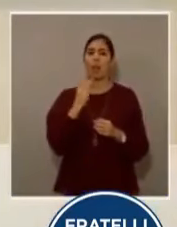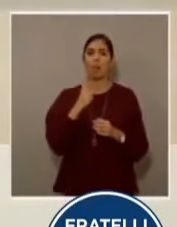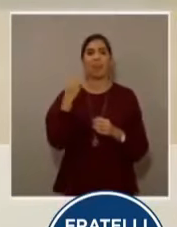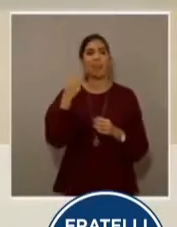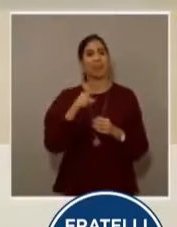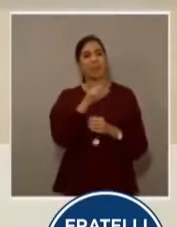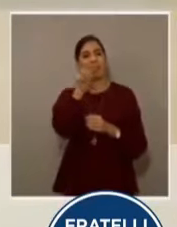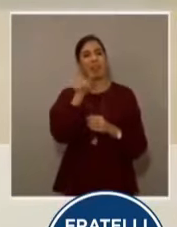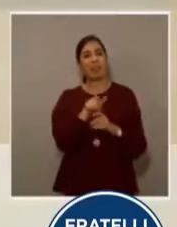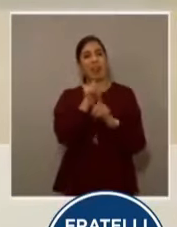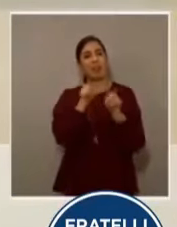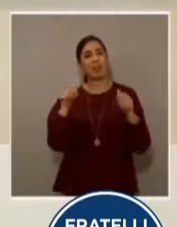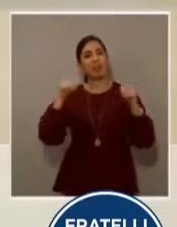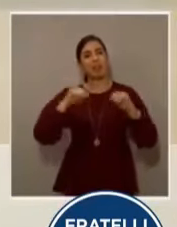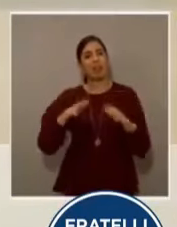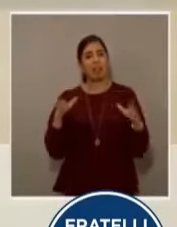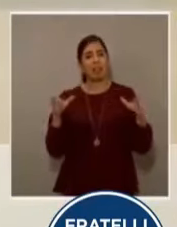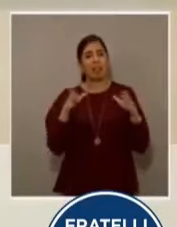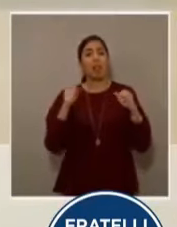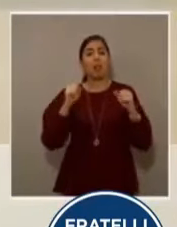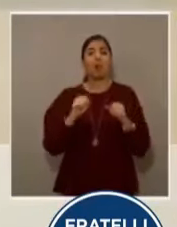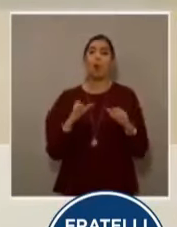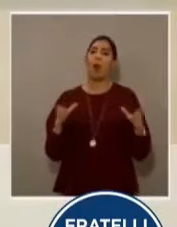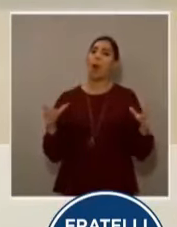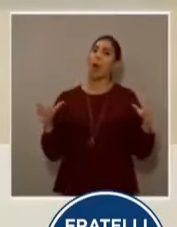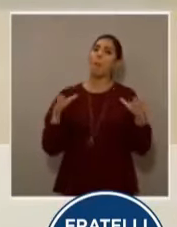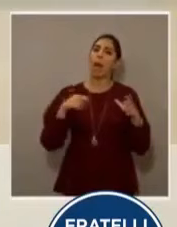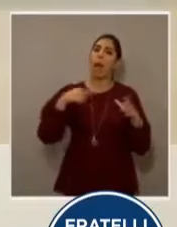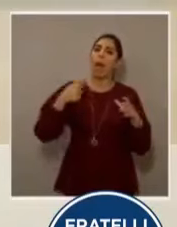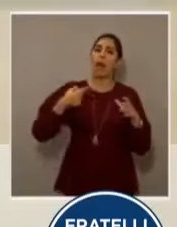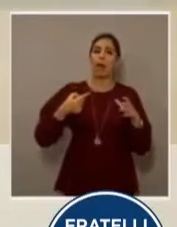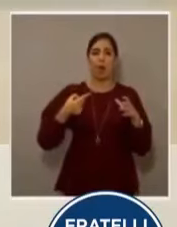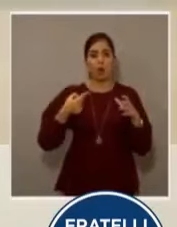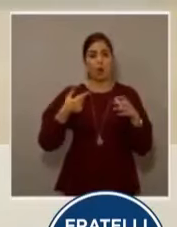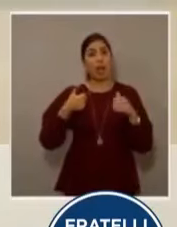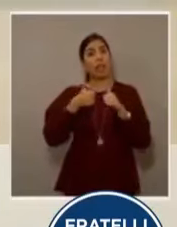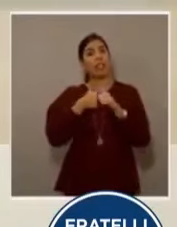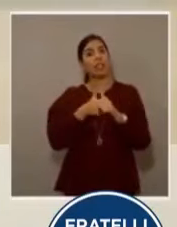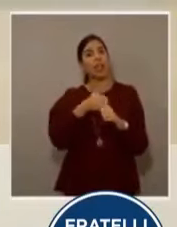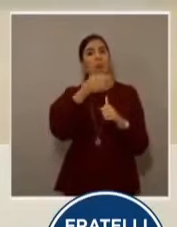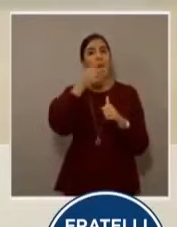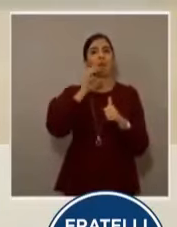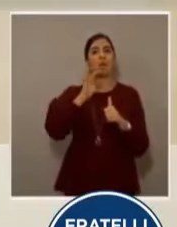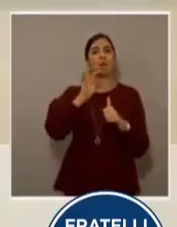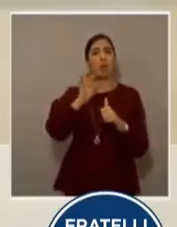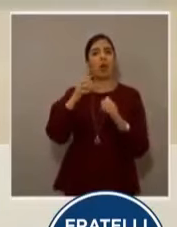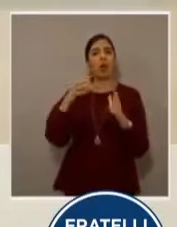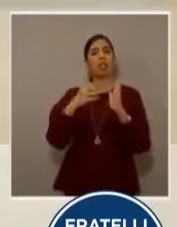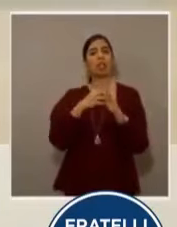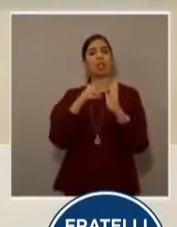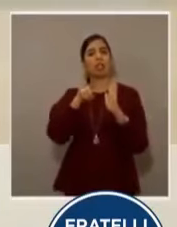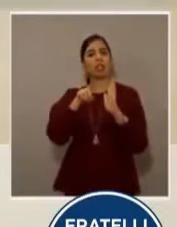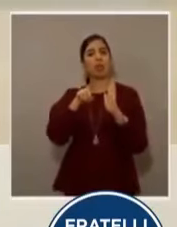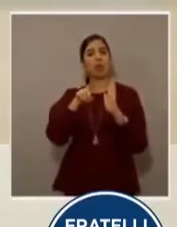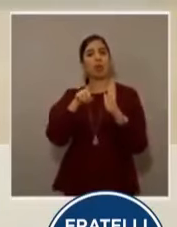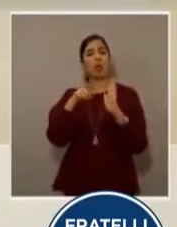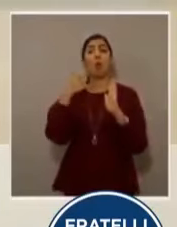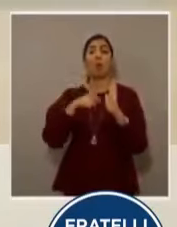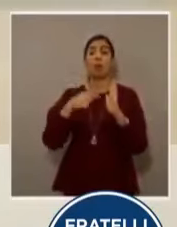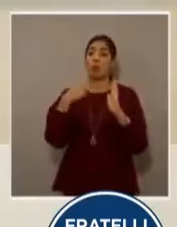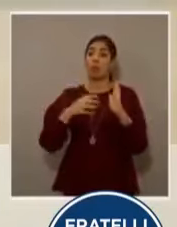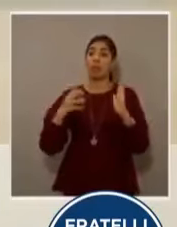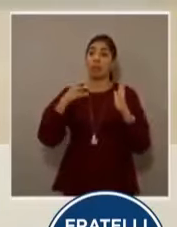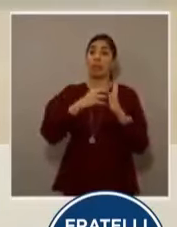comunità possa ritrovarsi intorno a questo simbolo, che è il simbolo